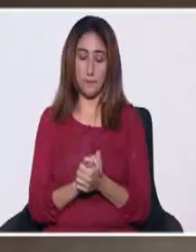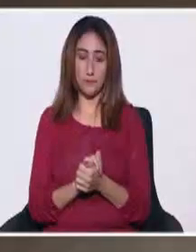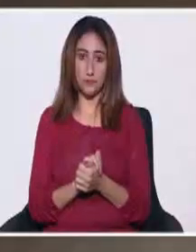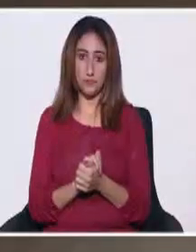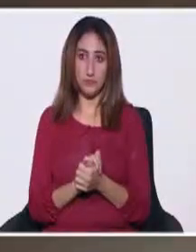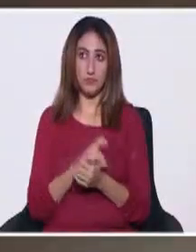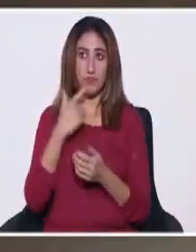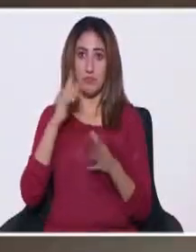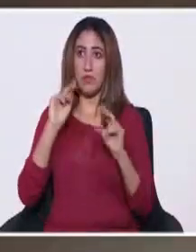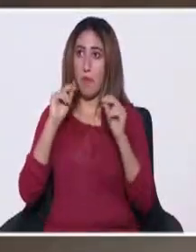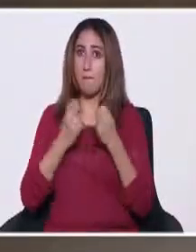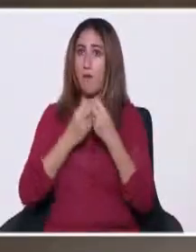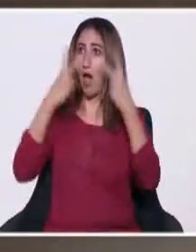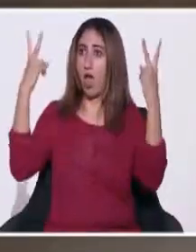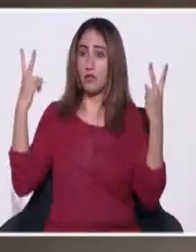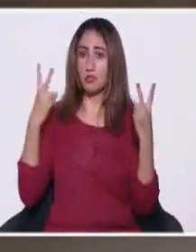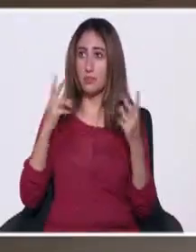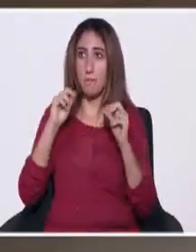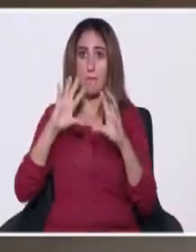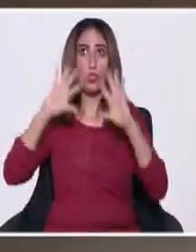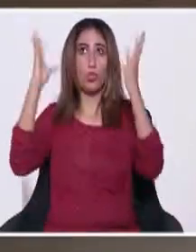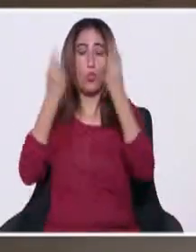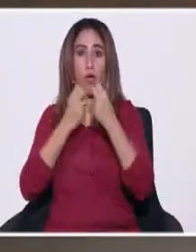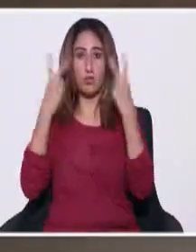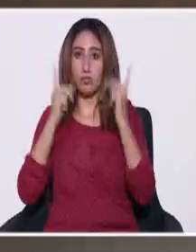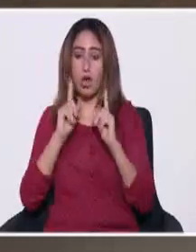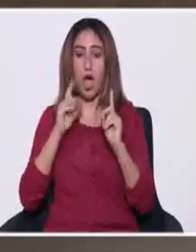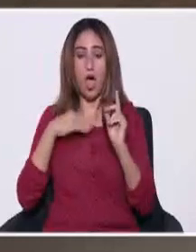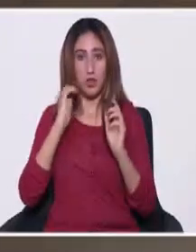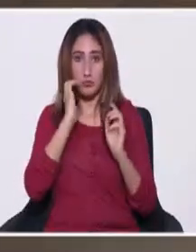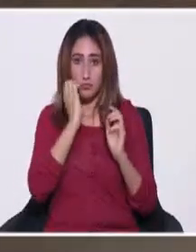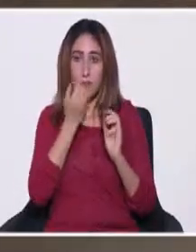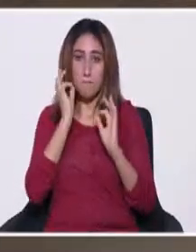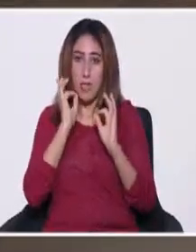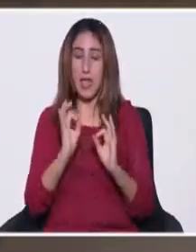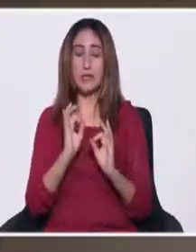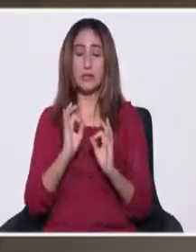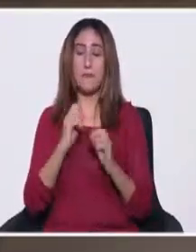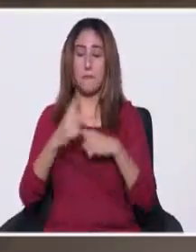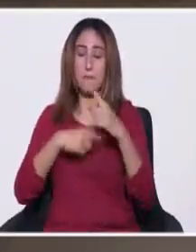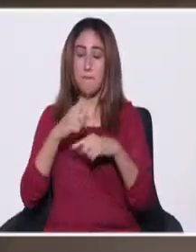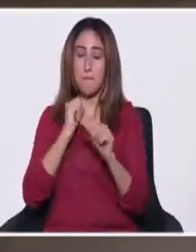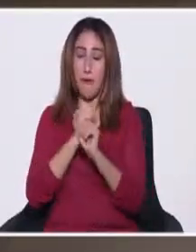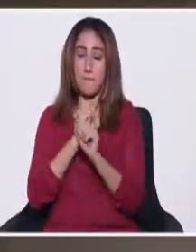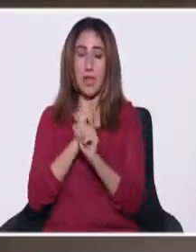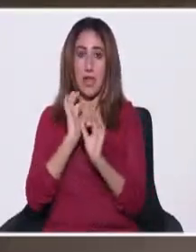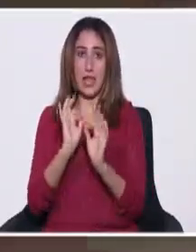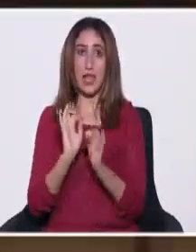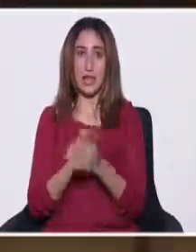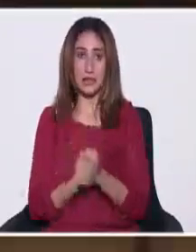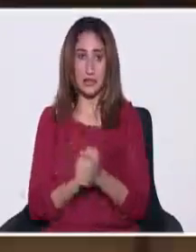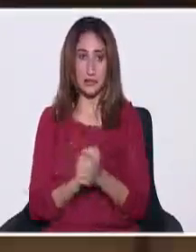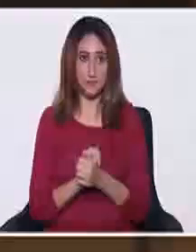ليست نهايه الدنيا، وعليك ان تقوم وتثبت ذاتك وكذا. هو كان في مشكله لكن هي تمسكت وانا تمسكت، العروس